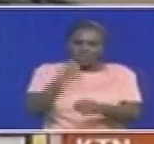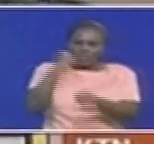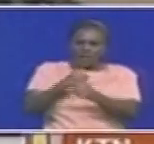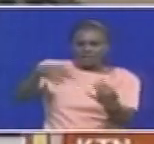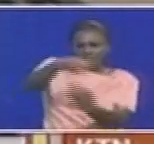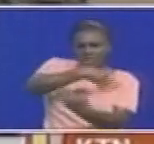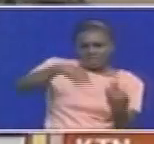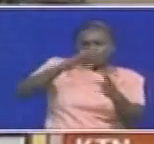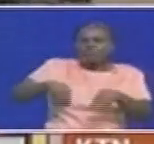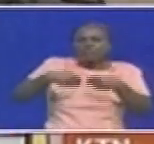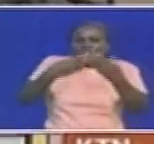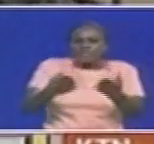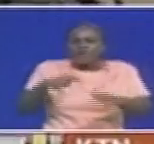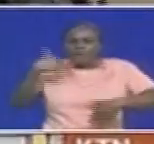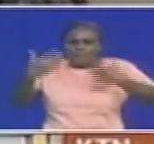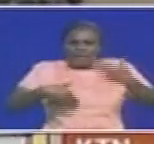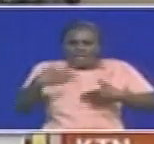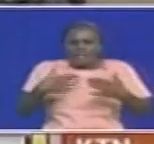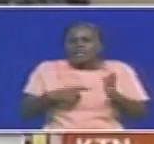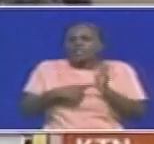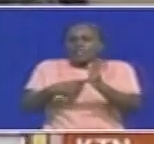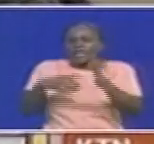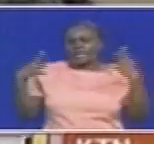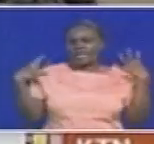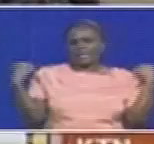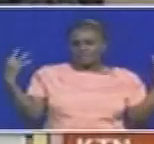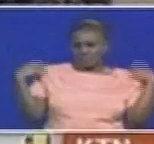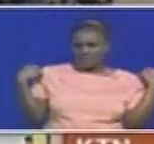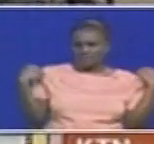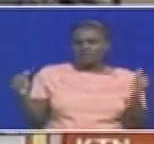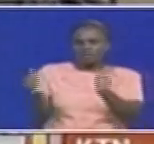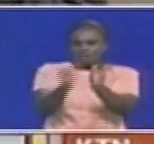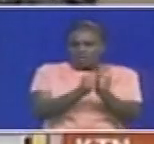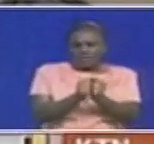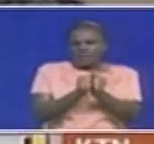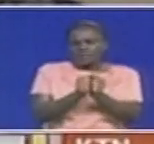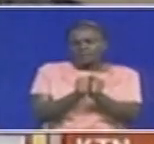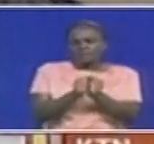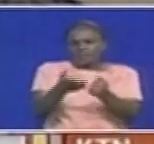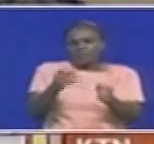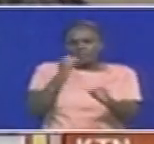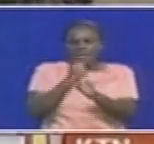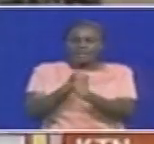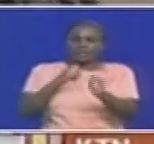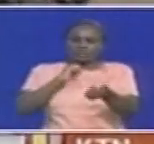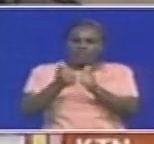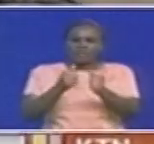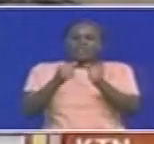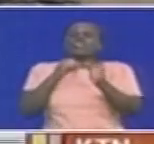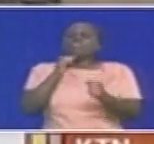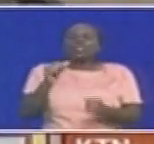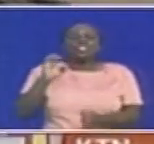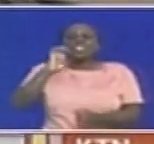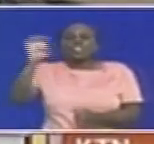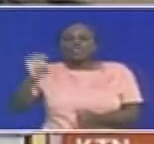try and give some of these players a little bit more exposure, try and get them together to travel for the major tournaments, even if not in Europe, but